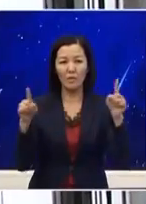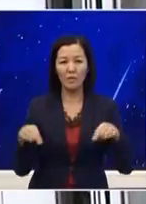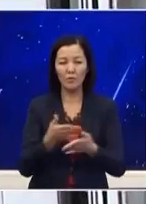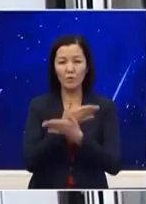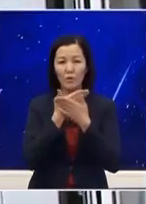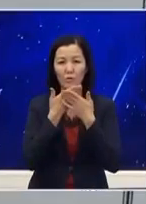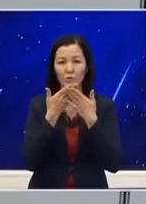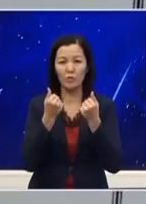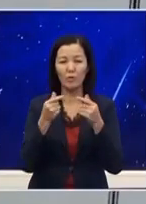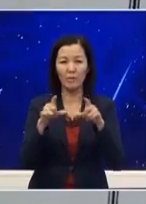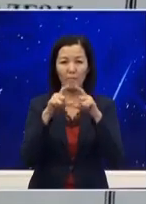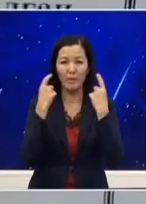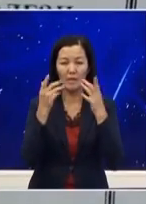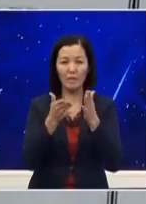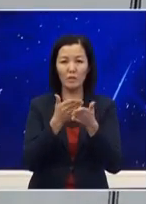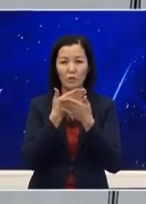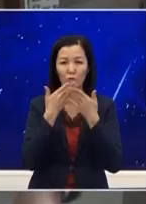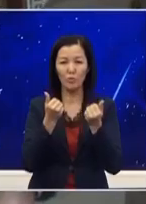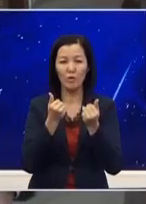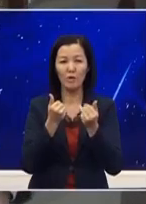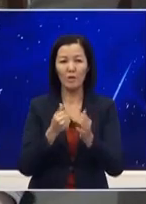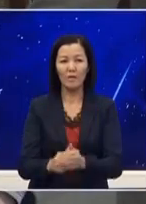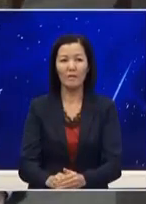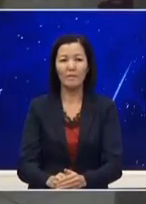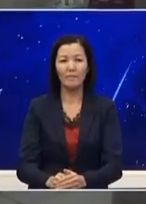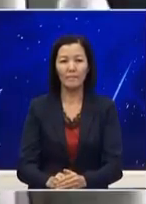Сауда үйлерінде бетпердесі жүргендер де жетеді.